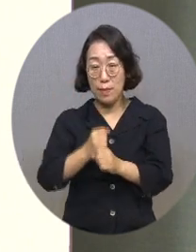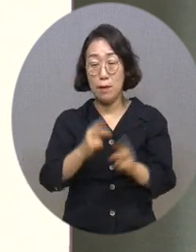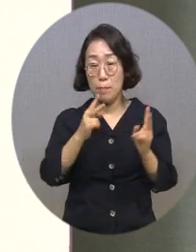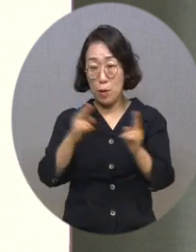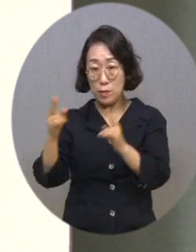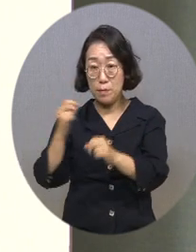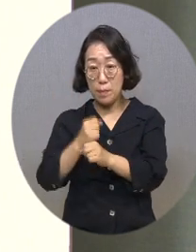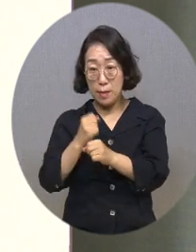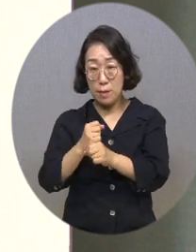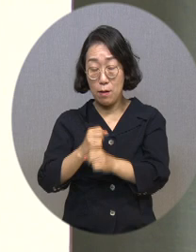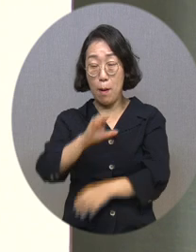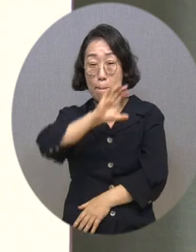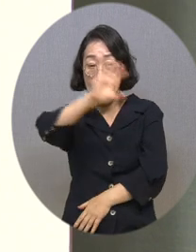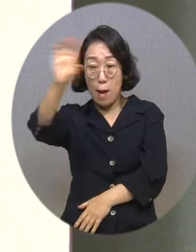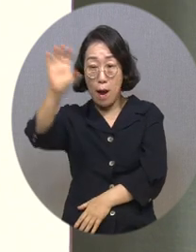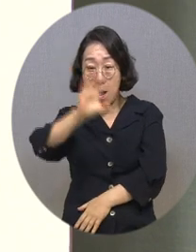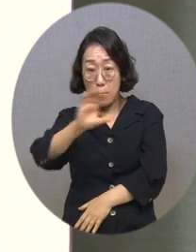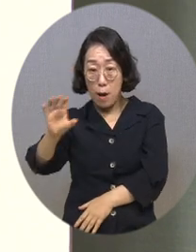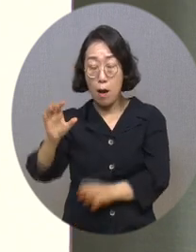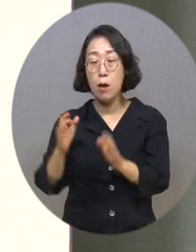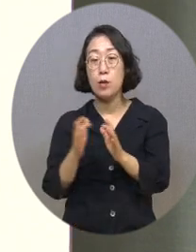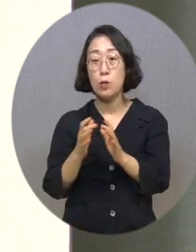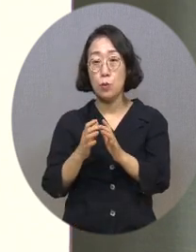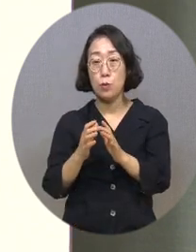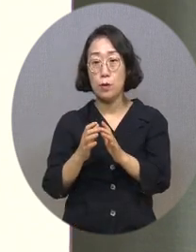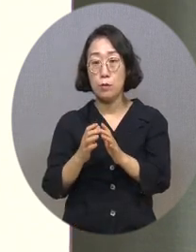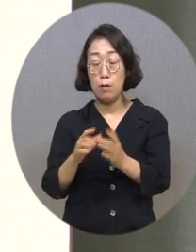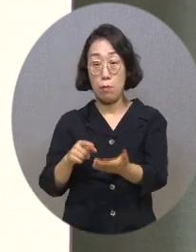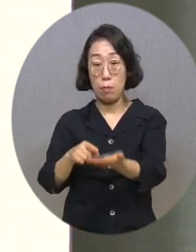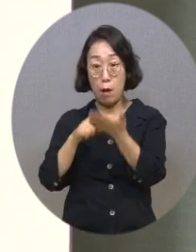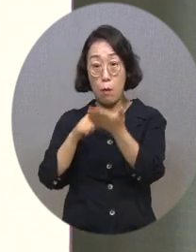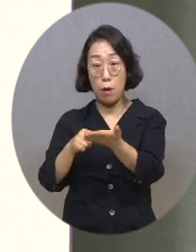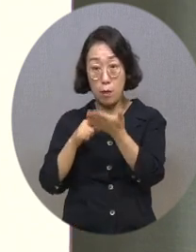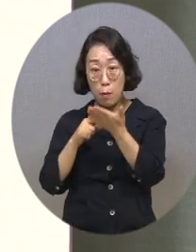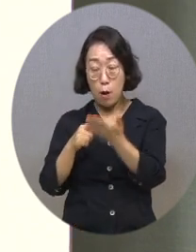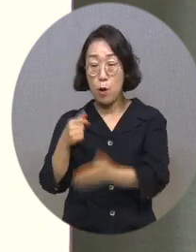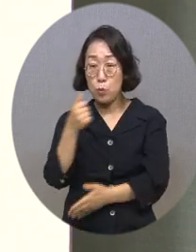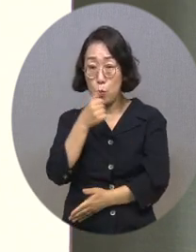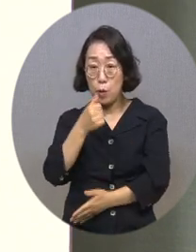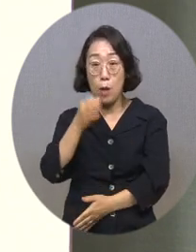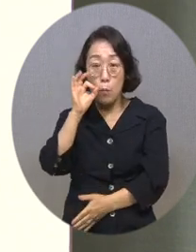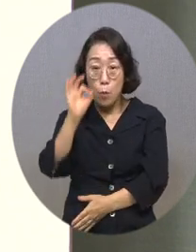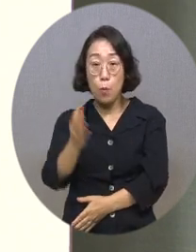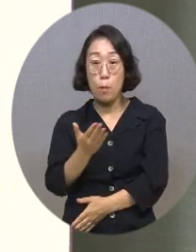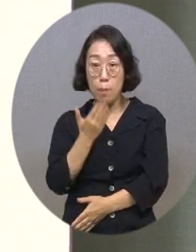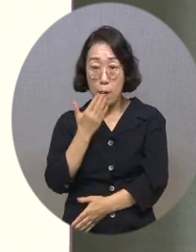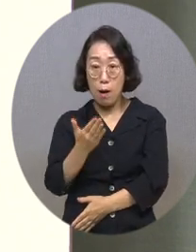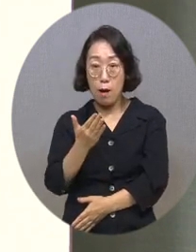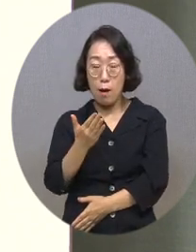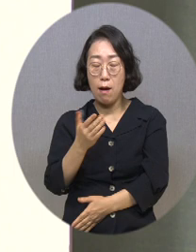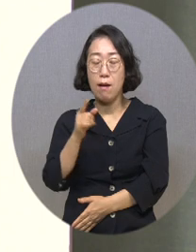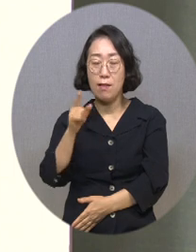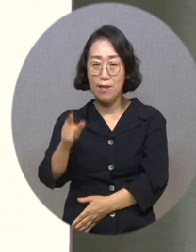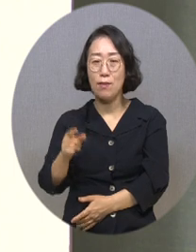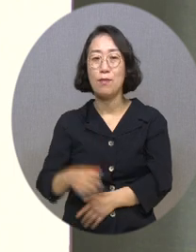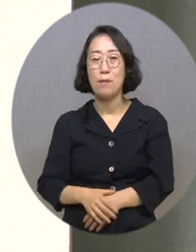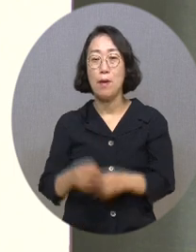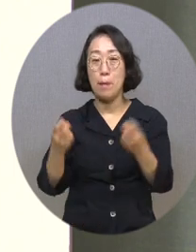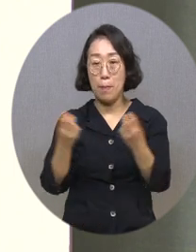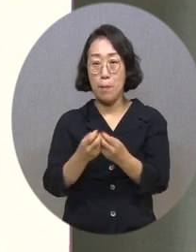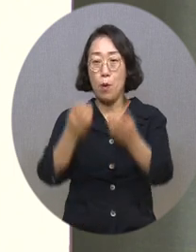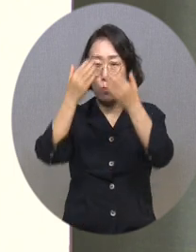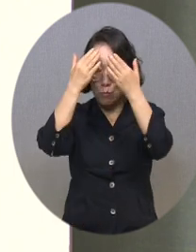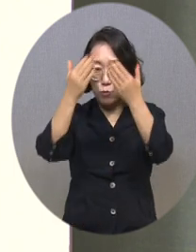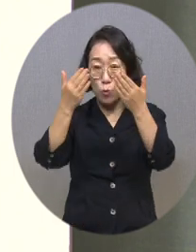편집해드리면은 그것이 온통 인터넷에 들어가서 소개가 될 수 있는 그런 기법을